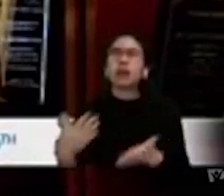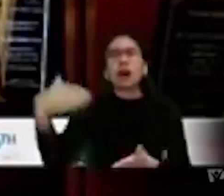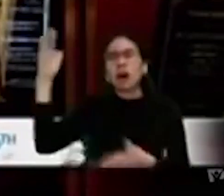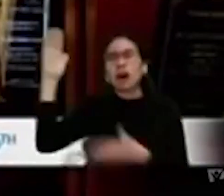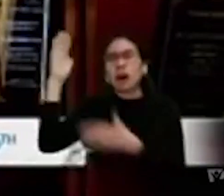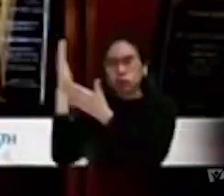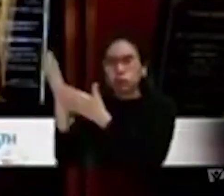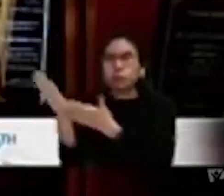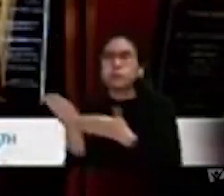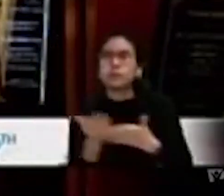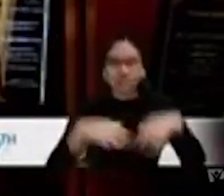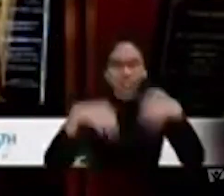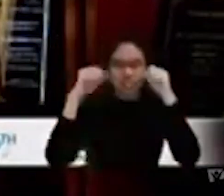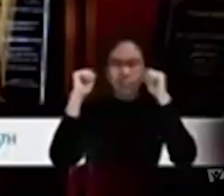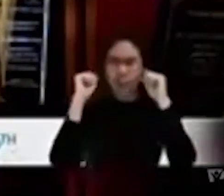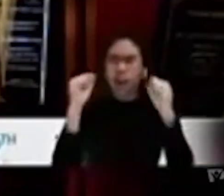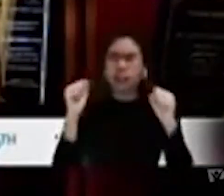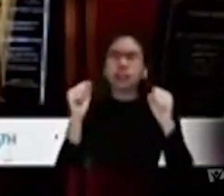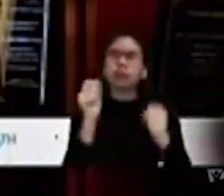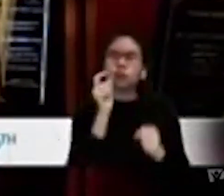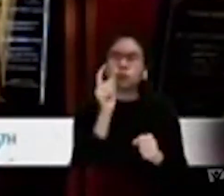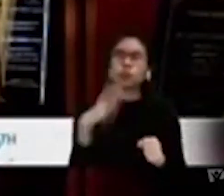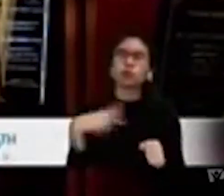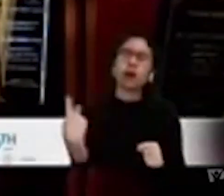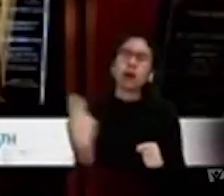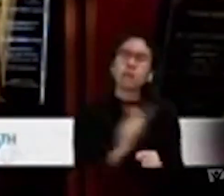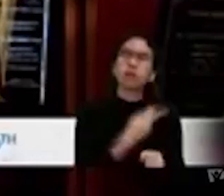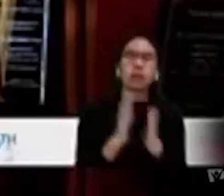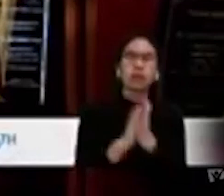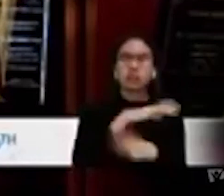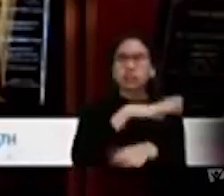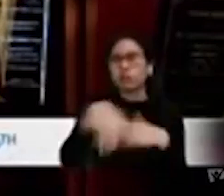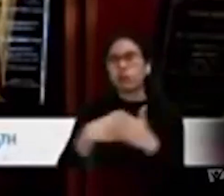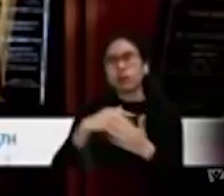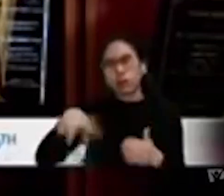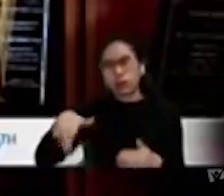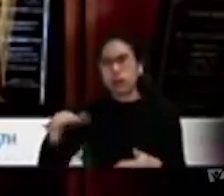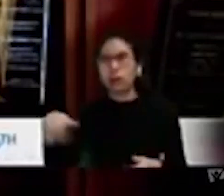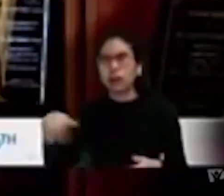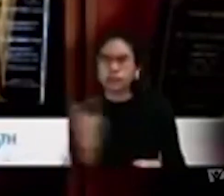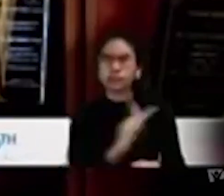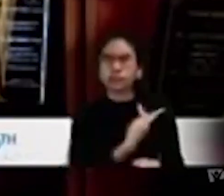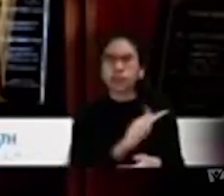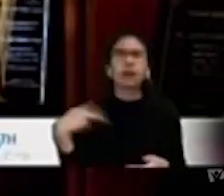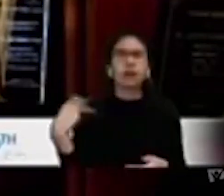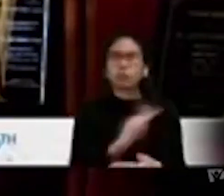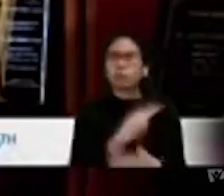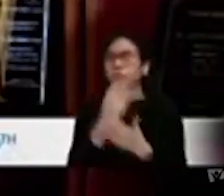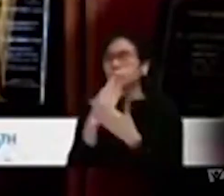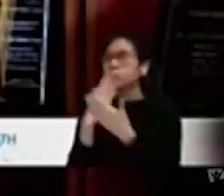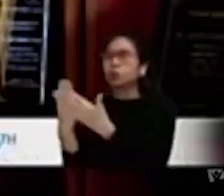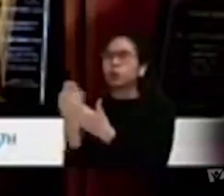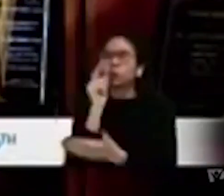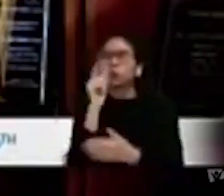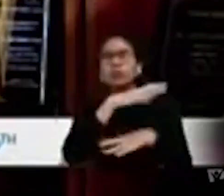kepada seluruh keluarga kami. Kami mengucap syukur, ya Tuhan, atas semua berkat-berkat yang indah di